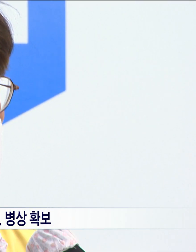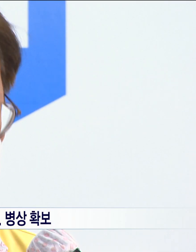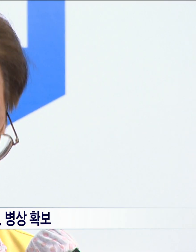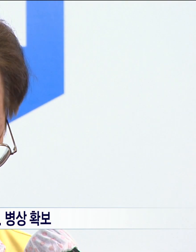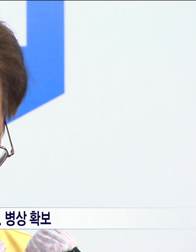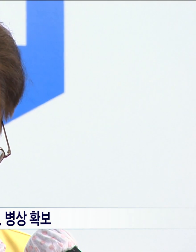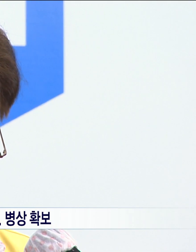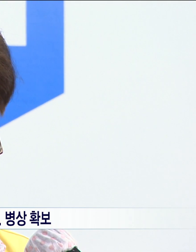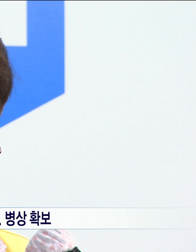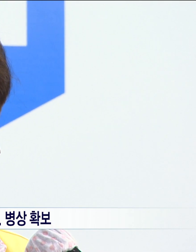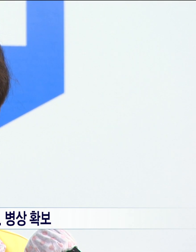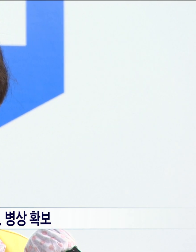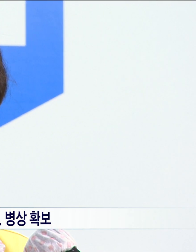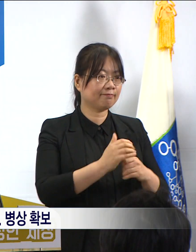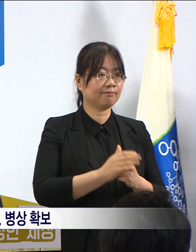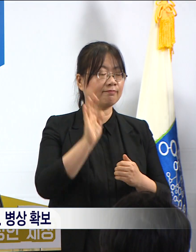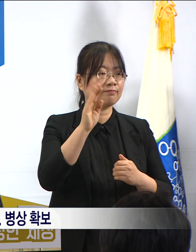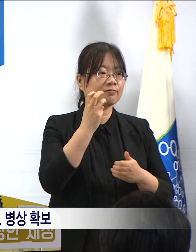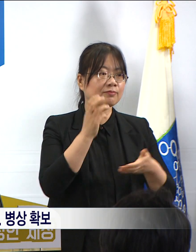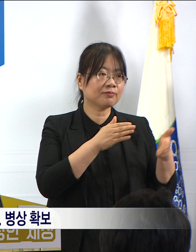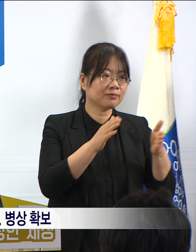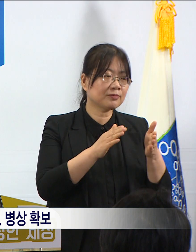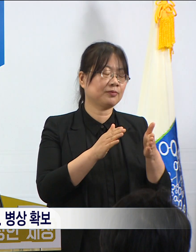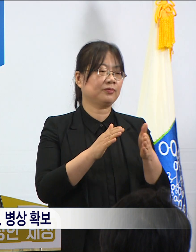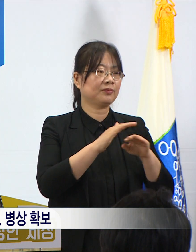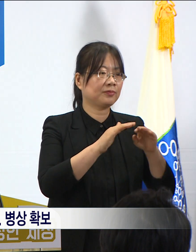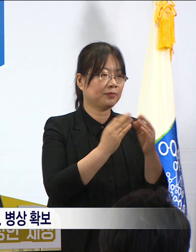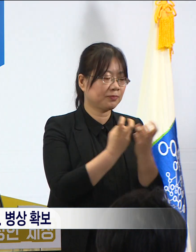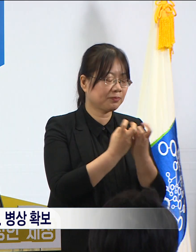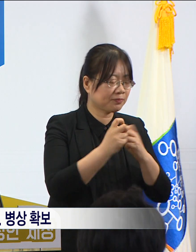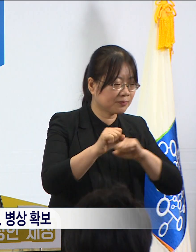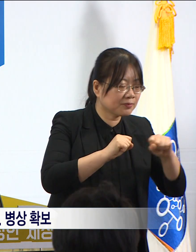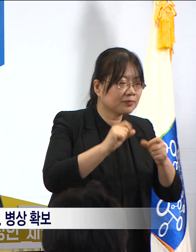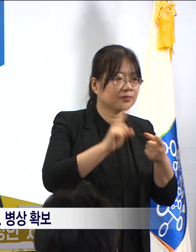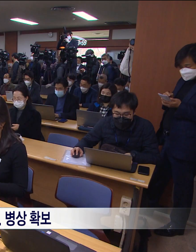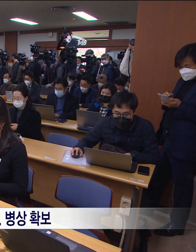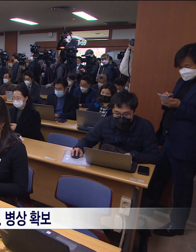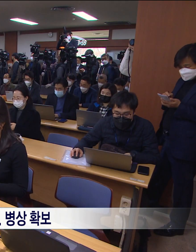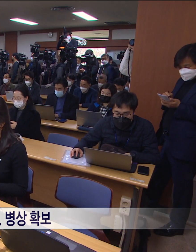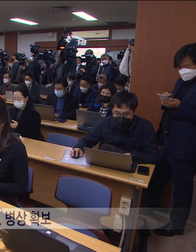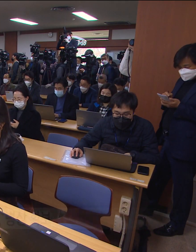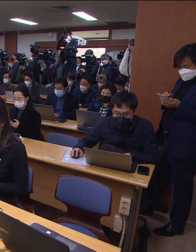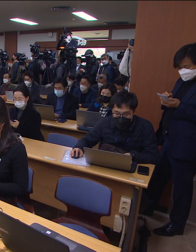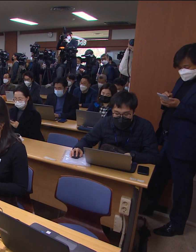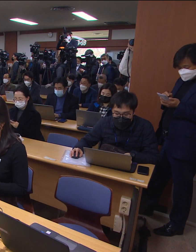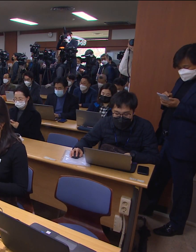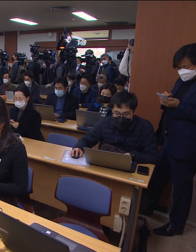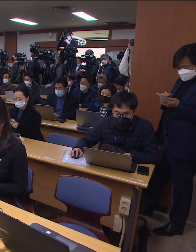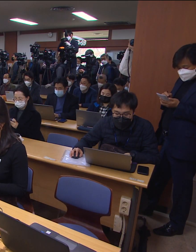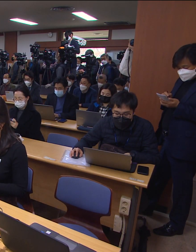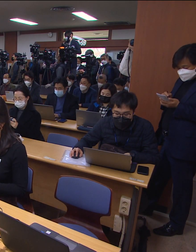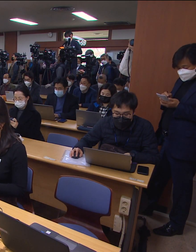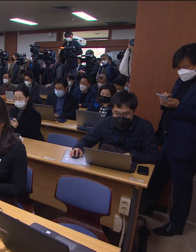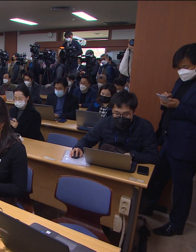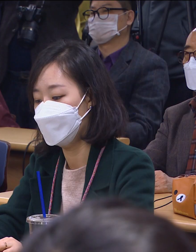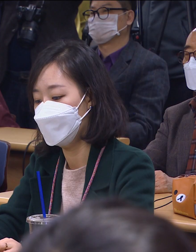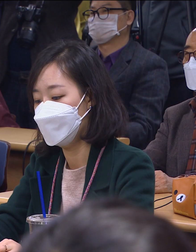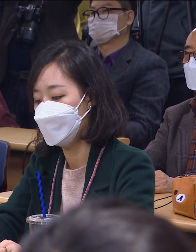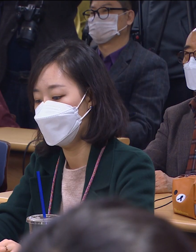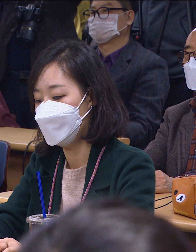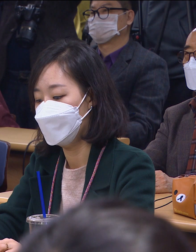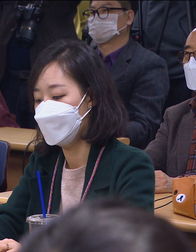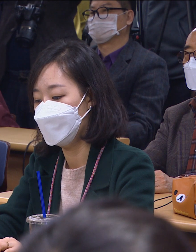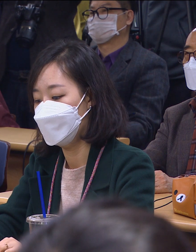따라 별도의 병원에 입원 조치할 계획입니다. 미리 마련해둔 인재개발원 숙소 등을 활용하고 7억